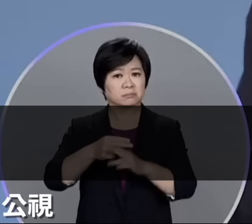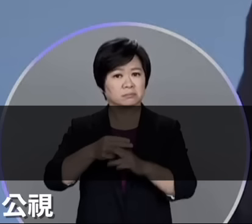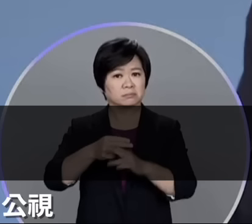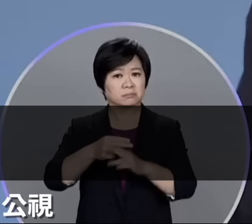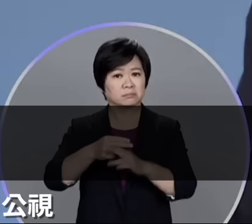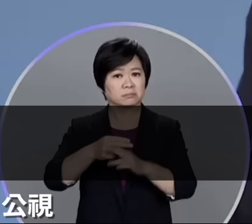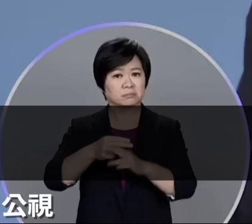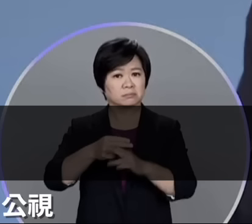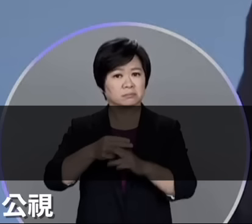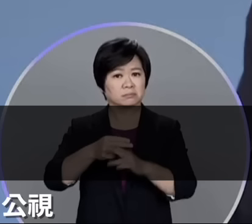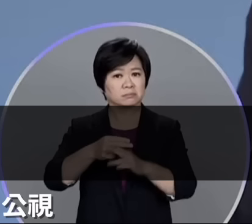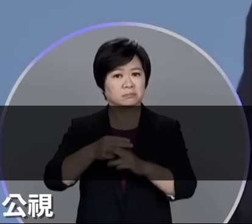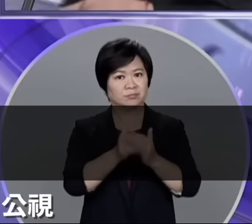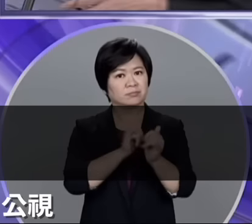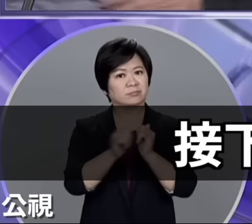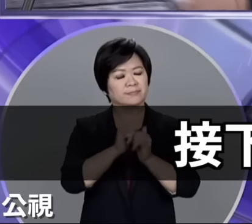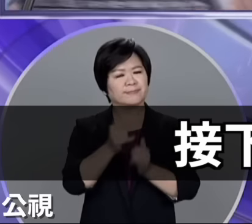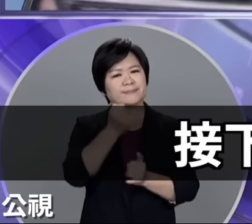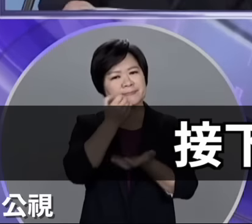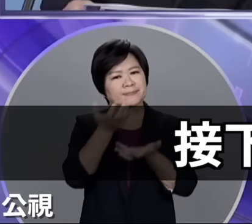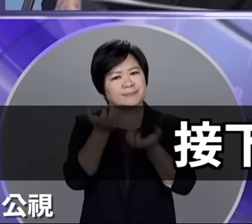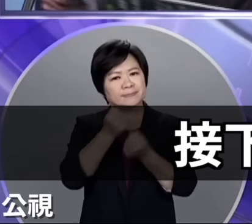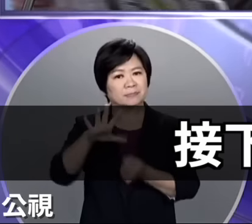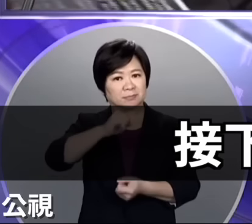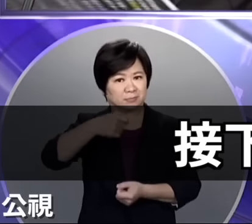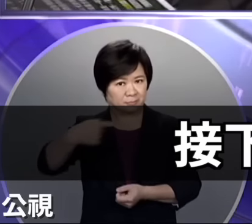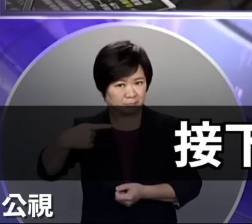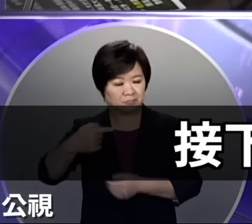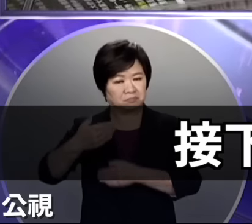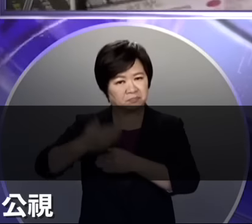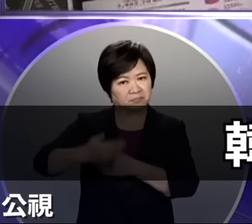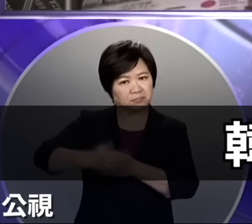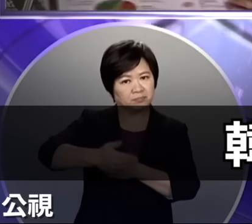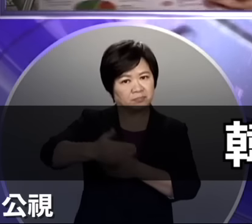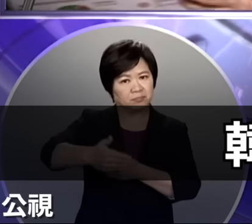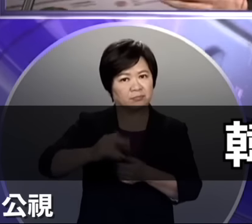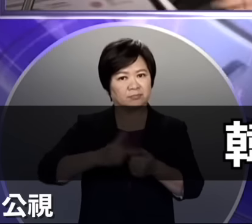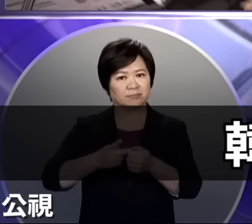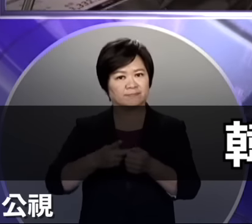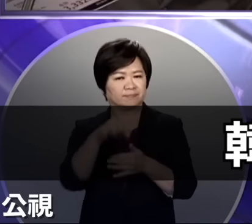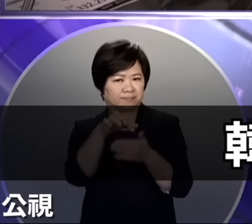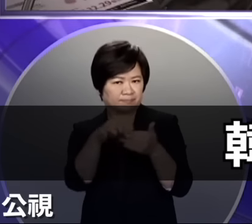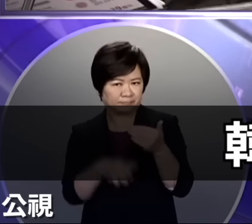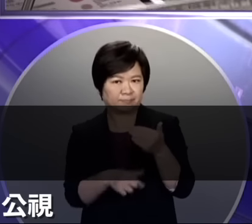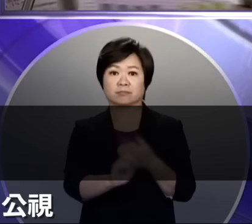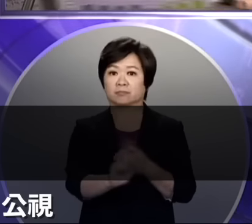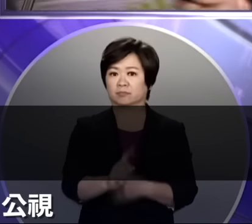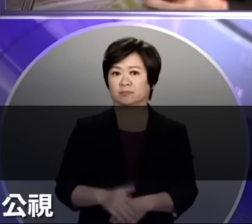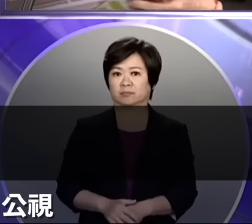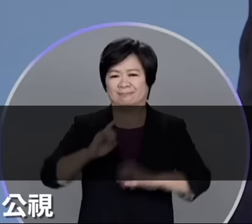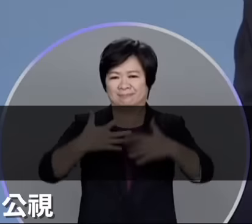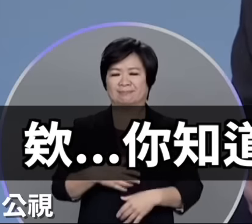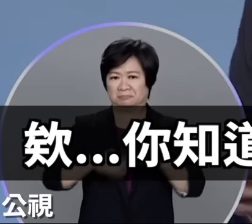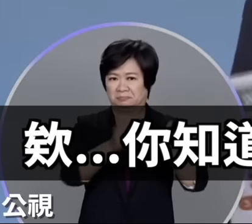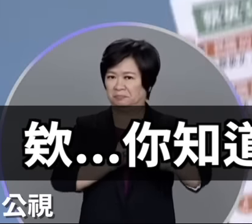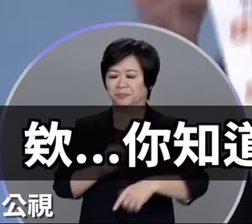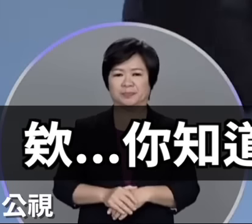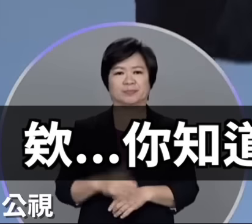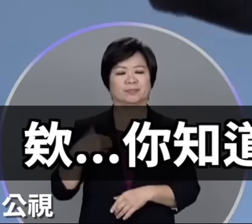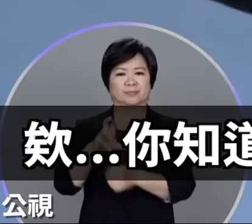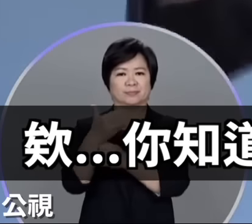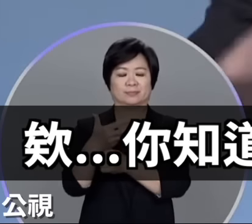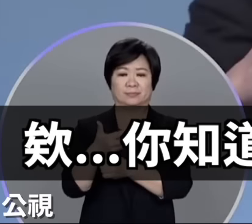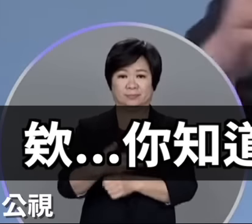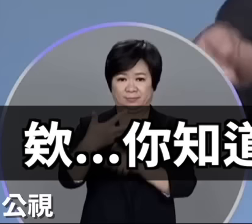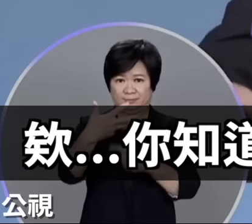问他们两个这个问题，你不觉得很丢脸吗？接下来轮到蔡总统提问的时候，韩市长居然拿起了这个，这是什么啊？你知道在